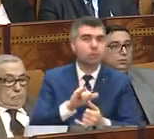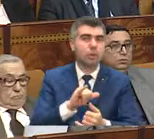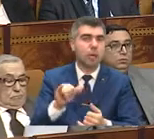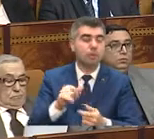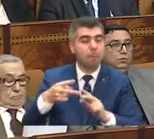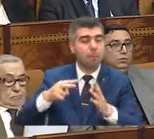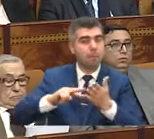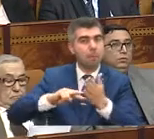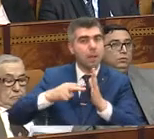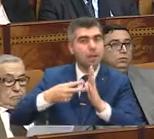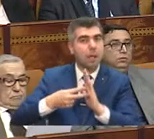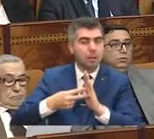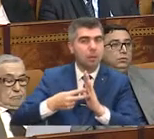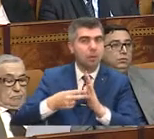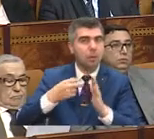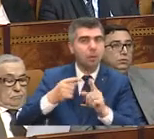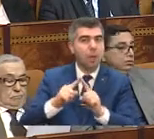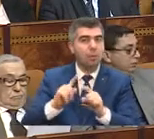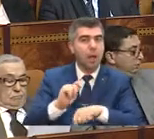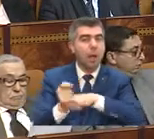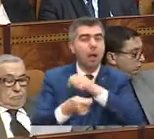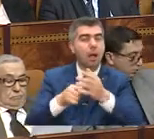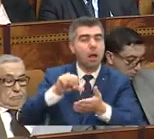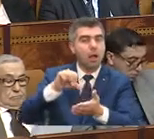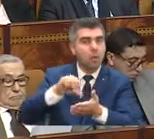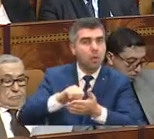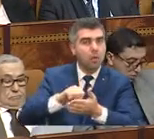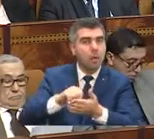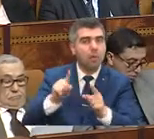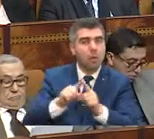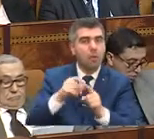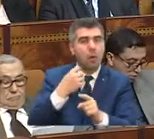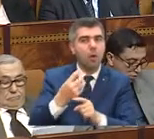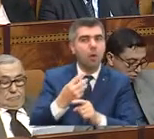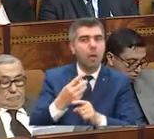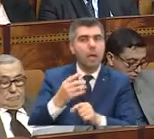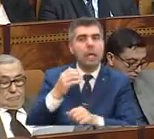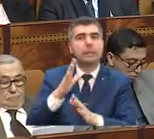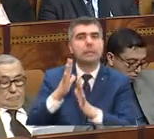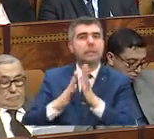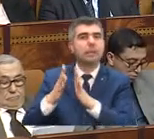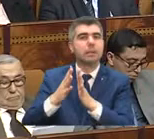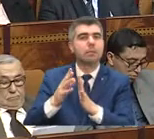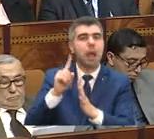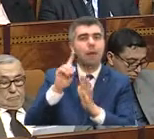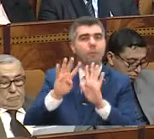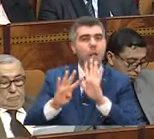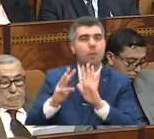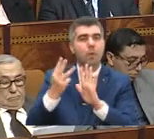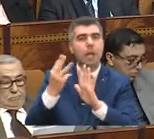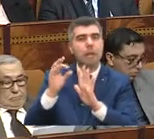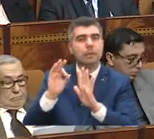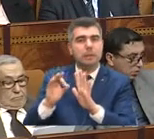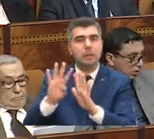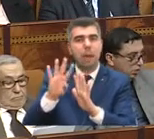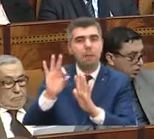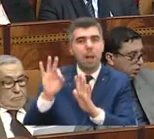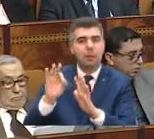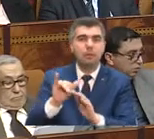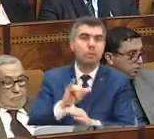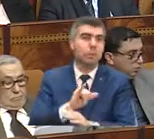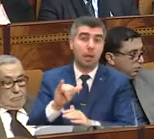خاصة سيد الوزير أن الوسط القروي ما بقاش ذاك الوسط ديال الثلاثينات والربعينات، إنما أصبح واحد الوسط